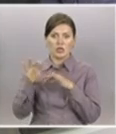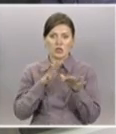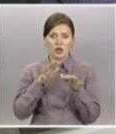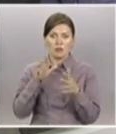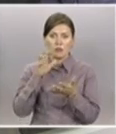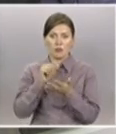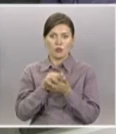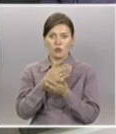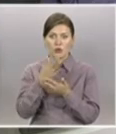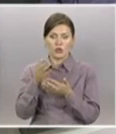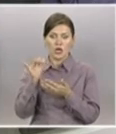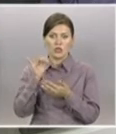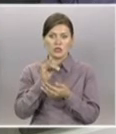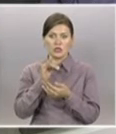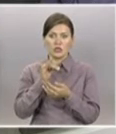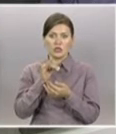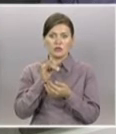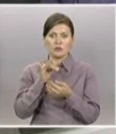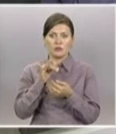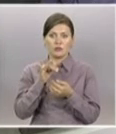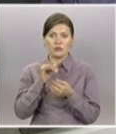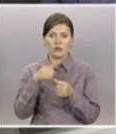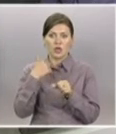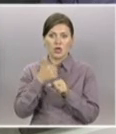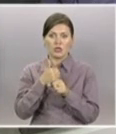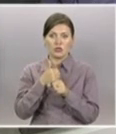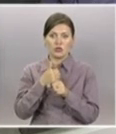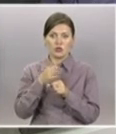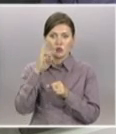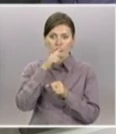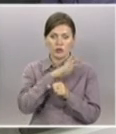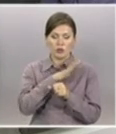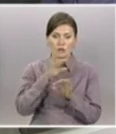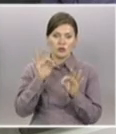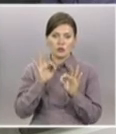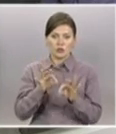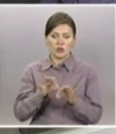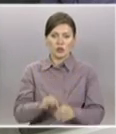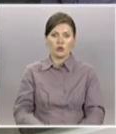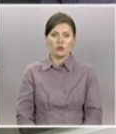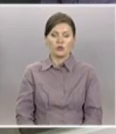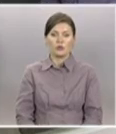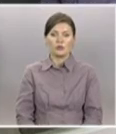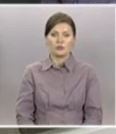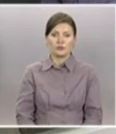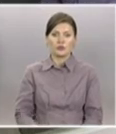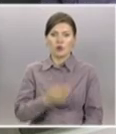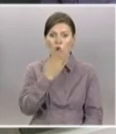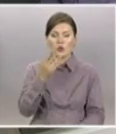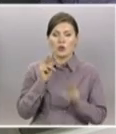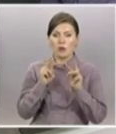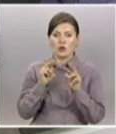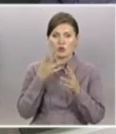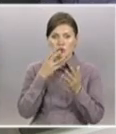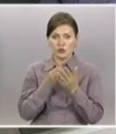іспен айналысу, ол әрине де негізі енді ол дұрыс емес нәрсе ғой. Мысалы, соны бақылайтындай, мысалы, сіздер өз